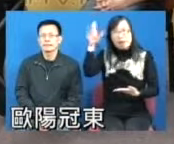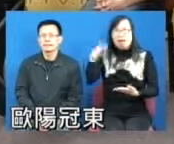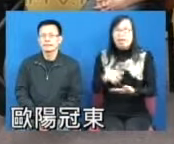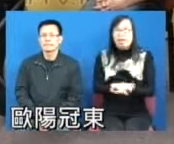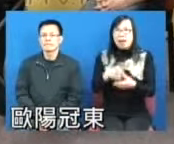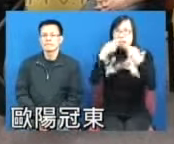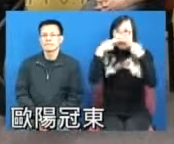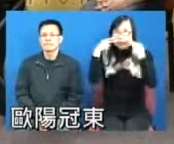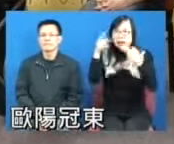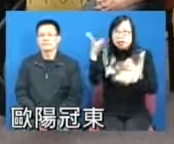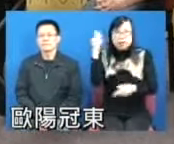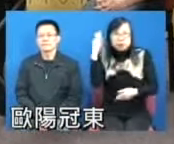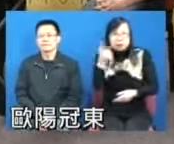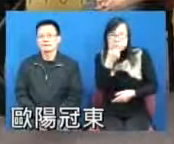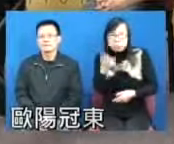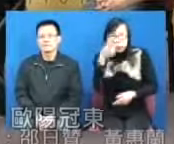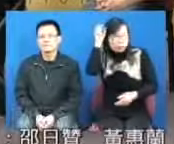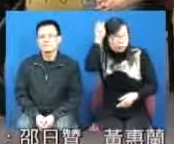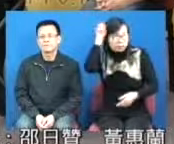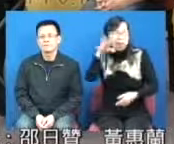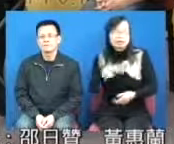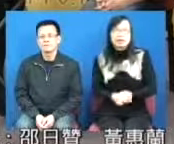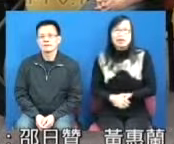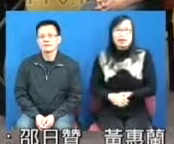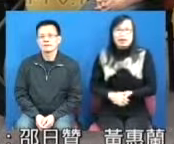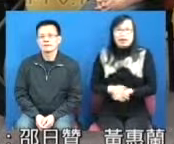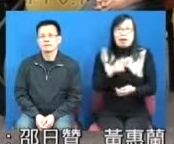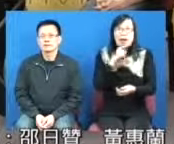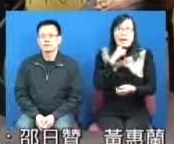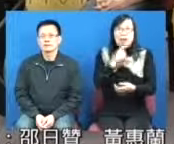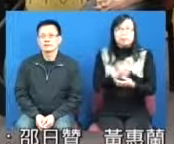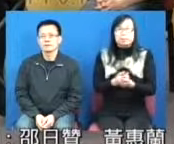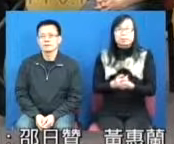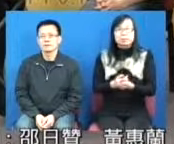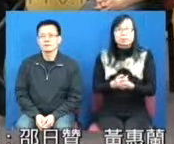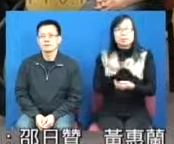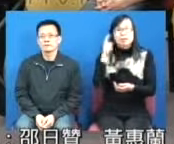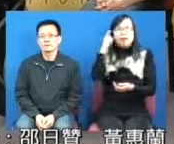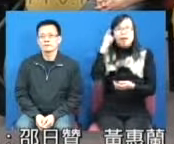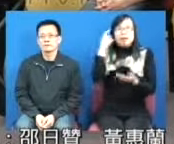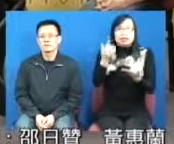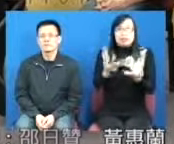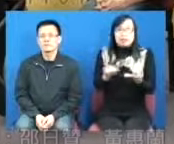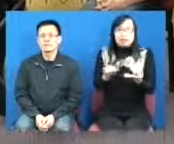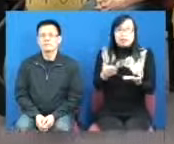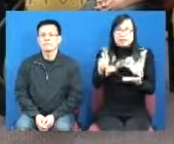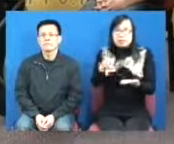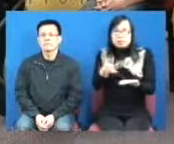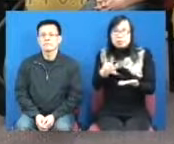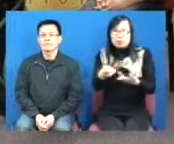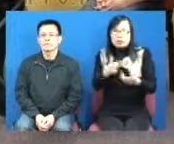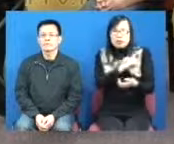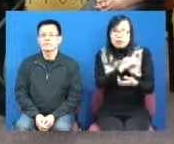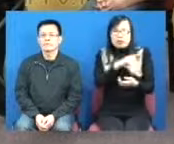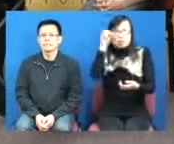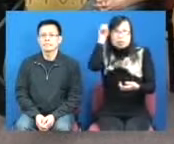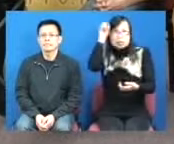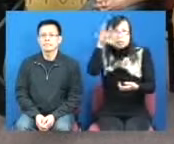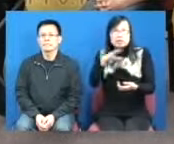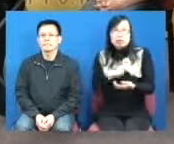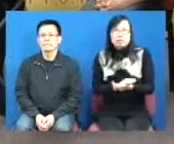長經常說聽到這麽多意見為何出來那些產品好像和自己的意見